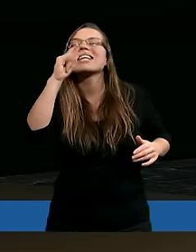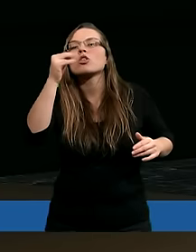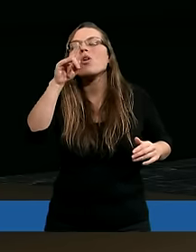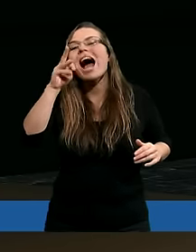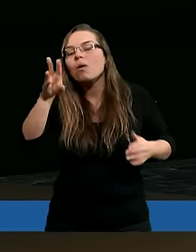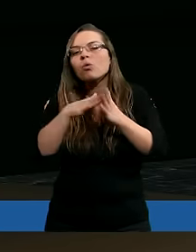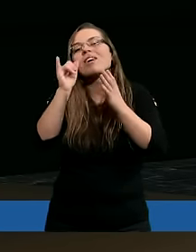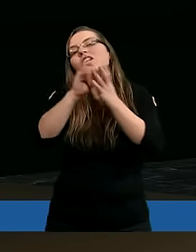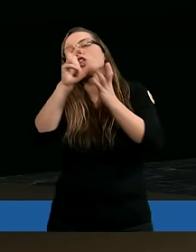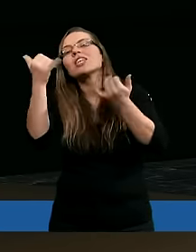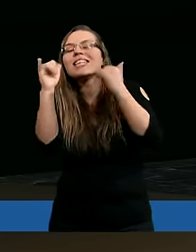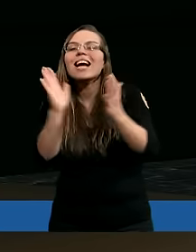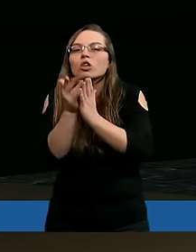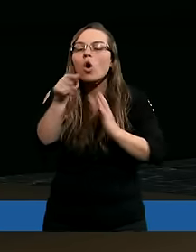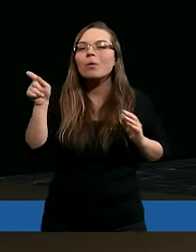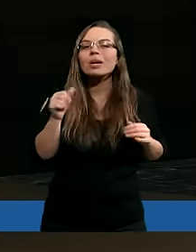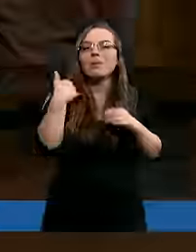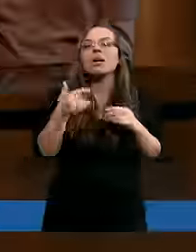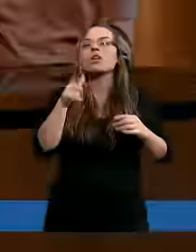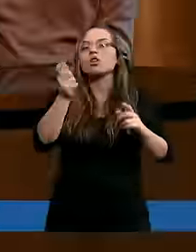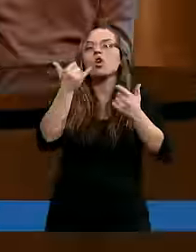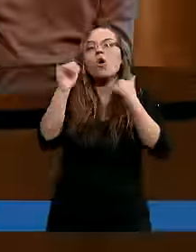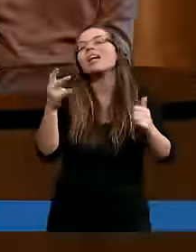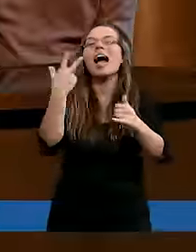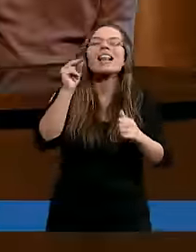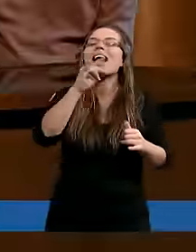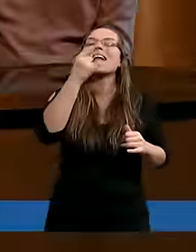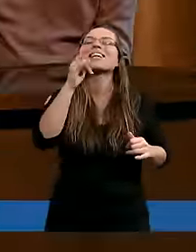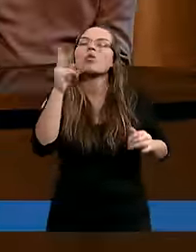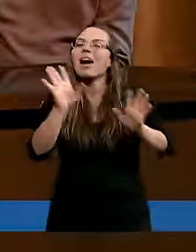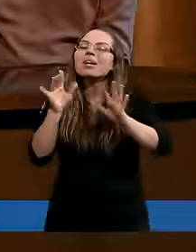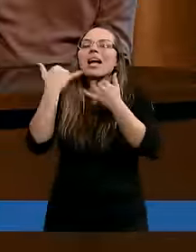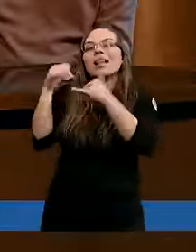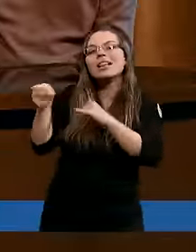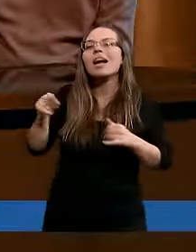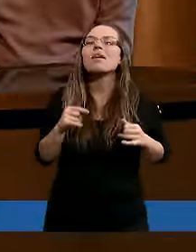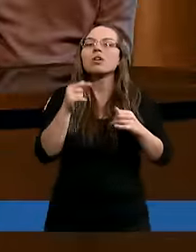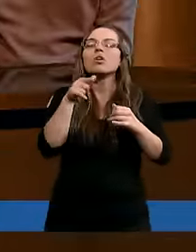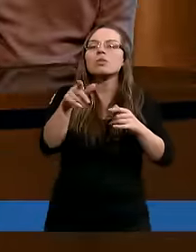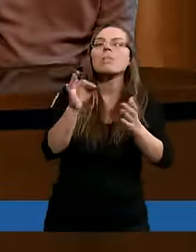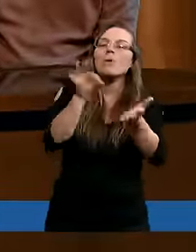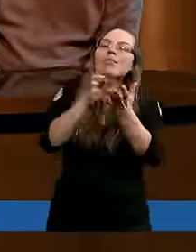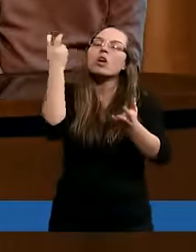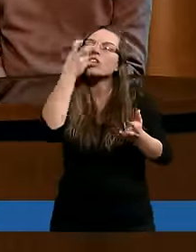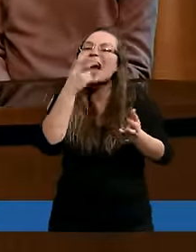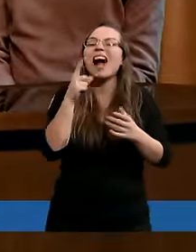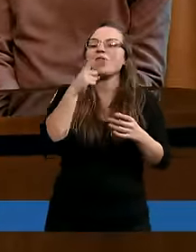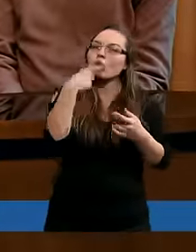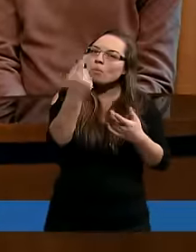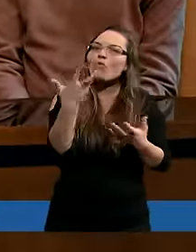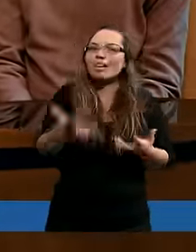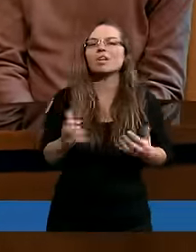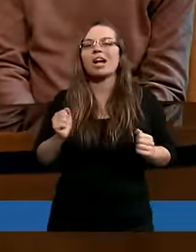coś innego? Także takich... Jeszcze innego niż dinozaury. Tak, czy może coś jeszcze innego? No taka ludzka ciekawość po prostu tutaj.